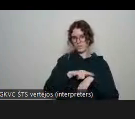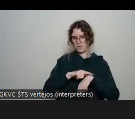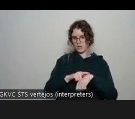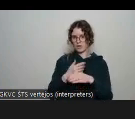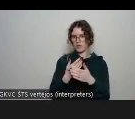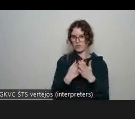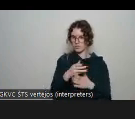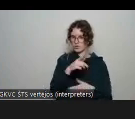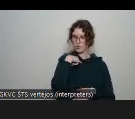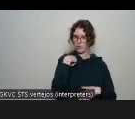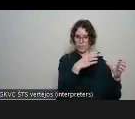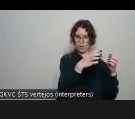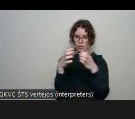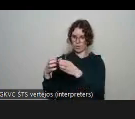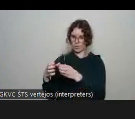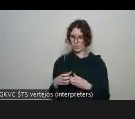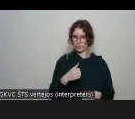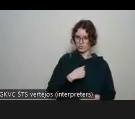turės pasisakyti.